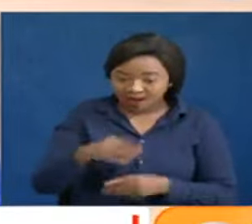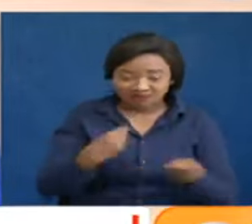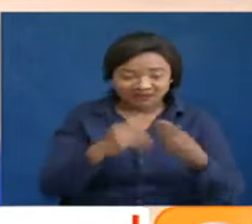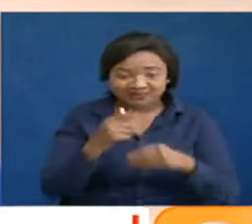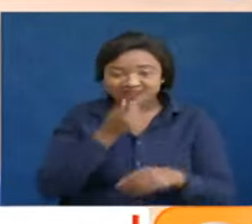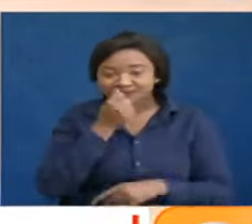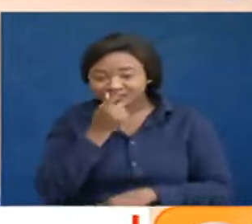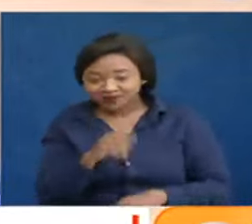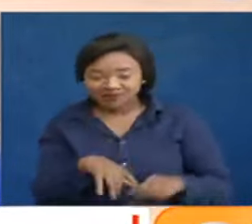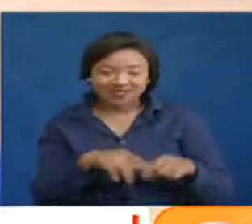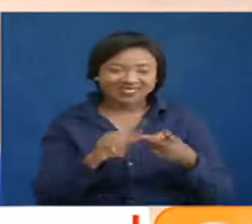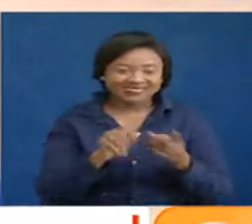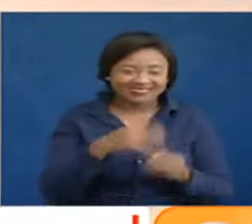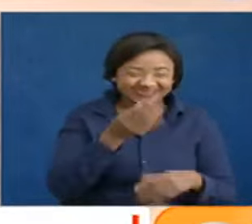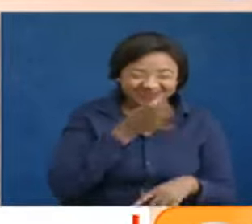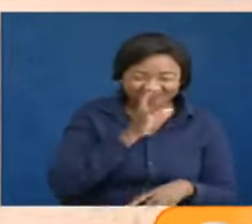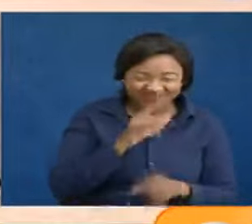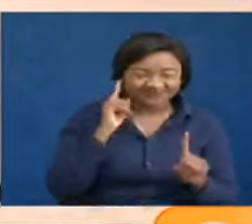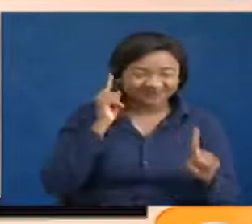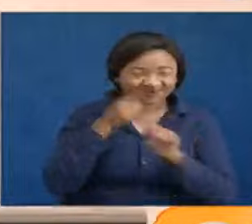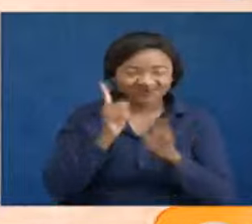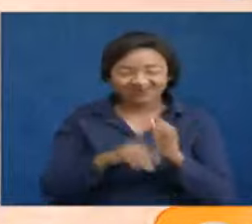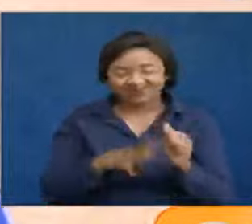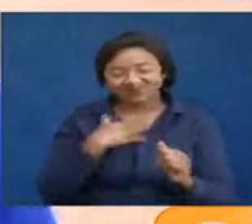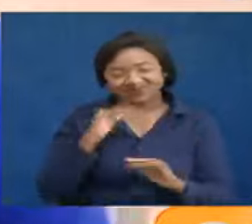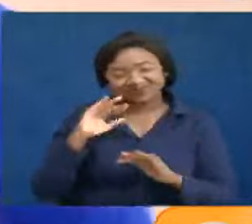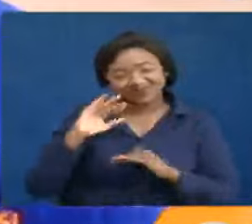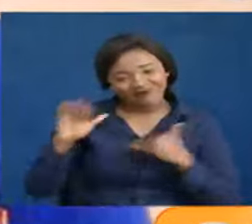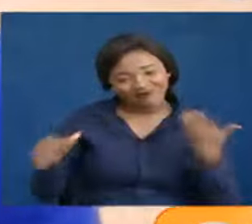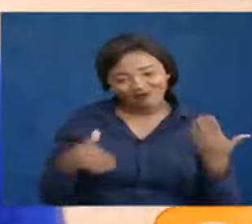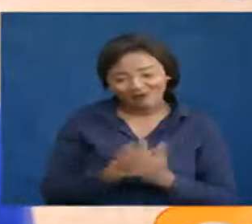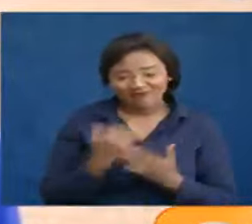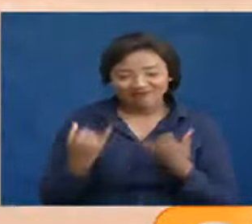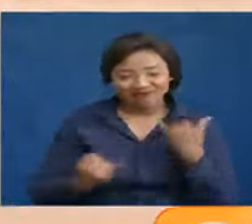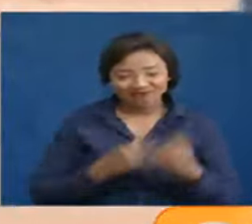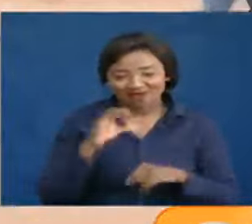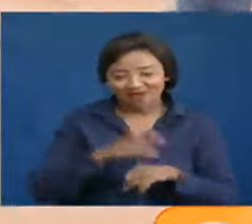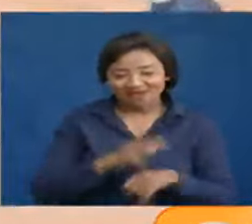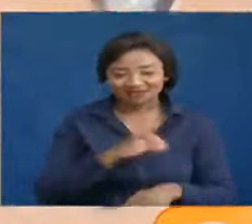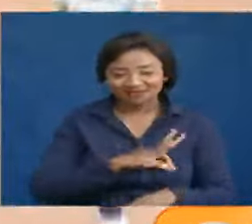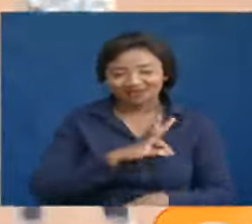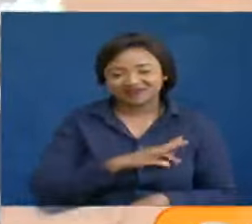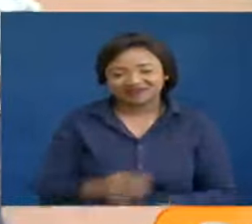kuuza labania, kuuza maji, ili mradi tu kila mmoja anakuja hapa kuweza kujitafutia riziki.